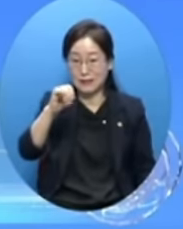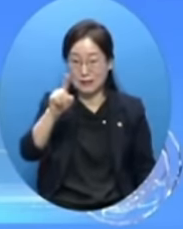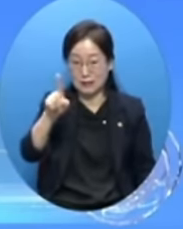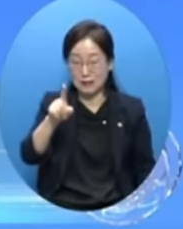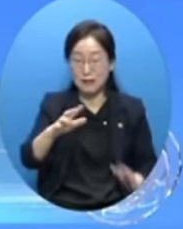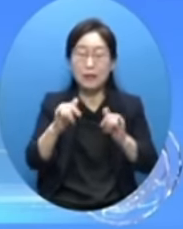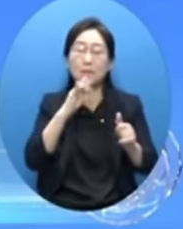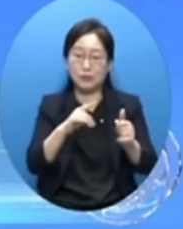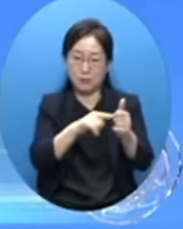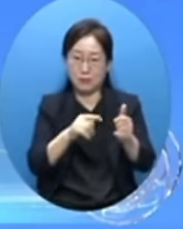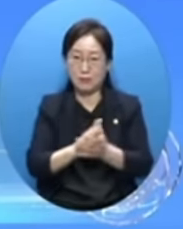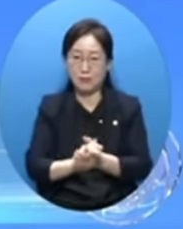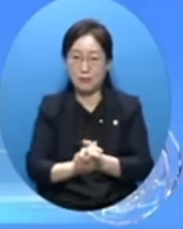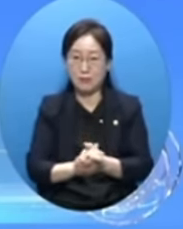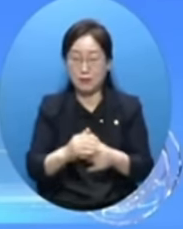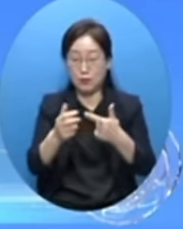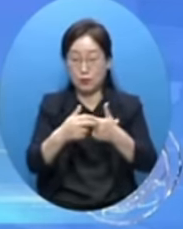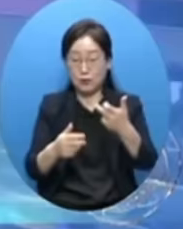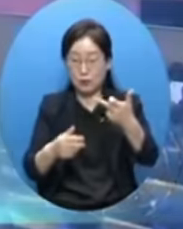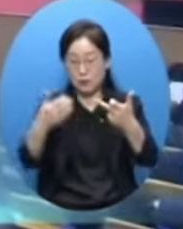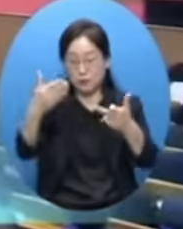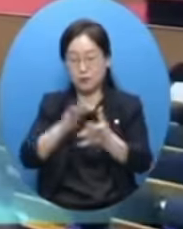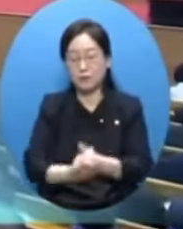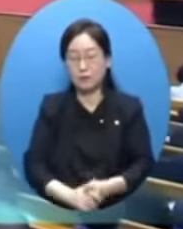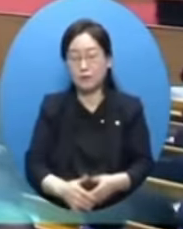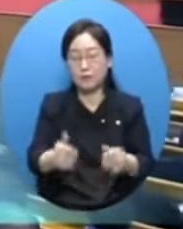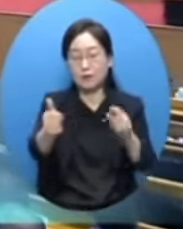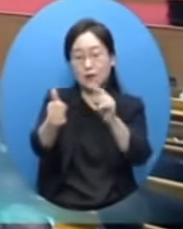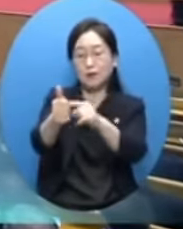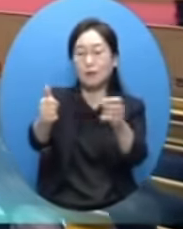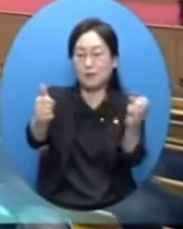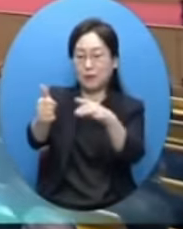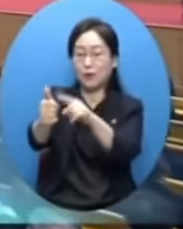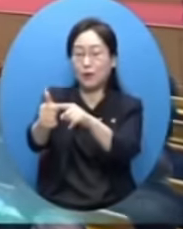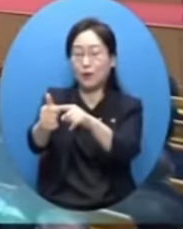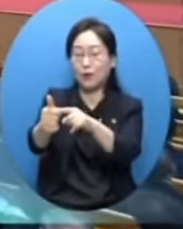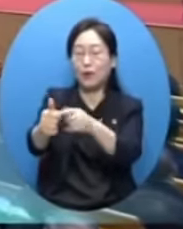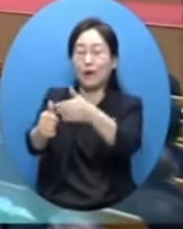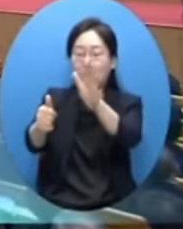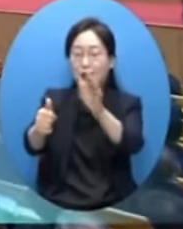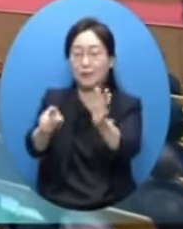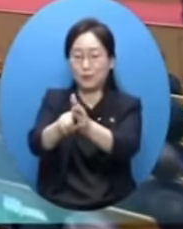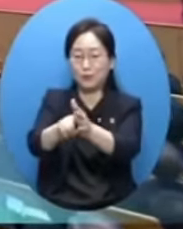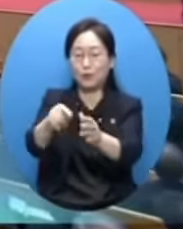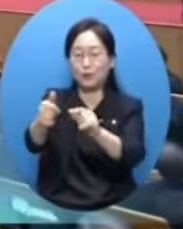19절입니다 그에게 이르시되 일어나 가라, 내 믿음이 너를 구원하였느니라 하시더라.